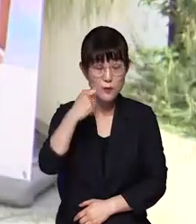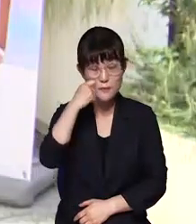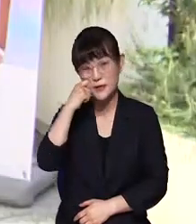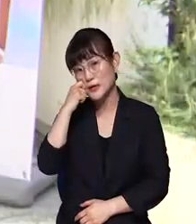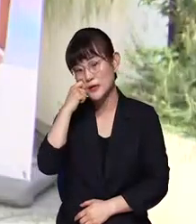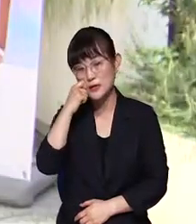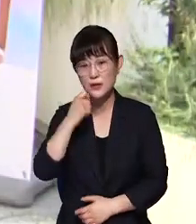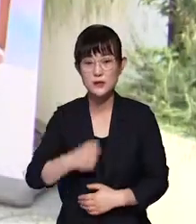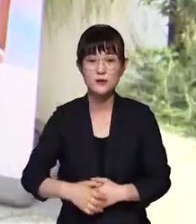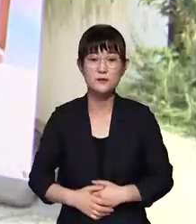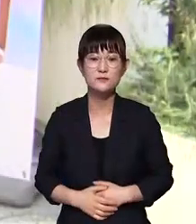KBC 경원입니다